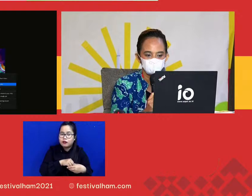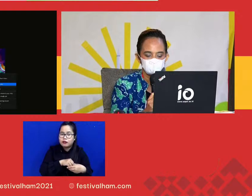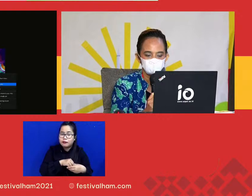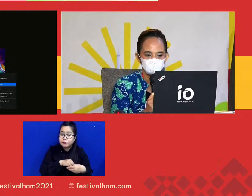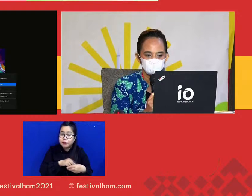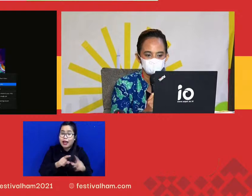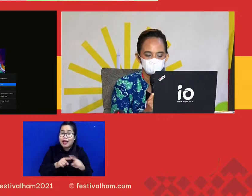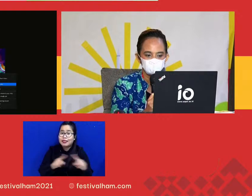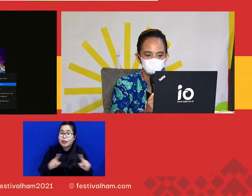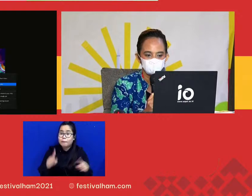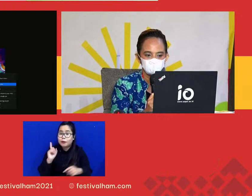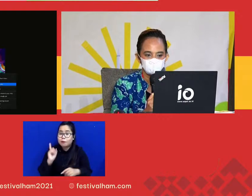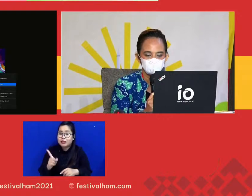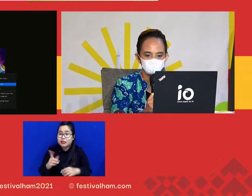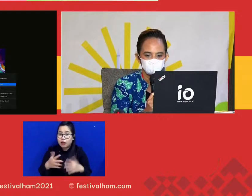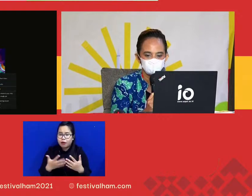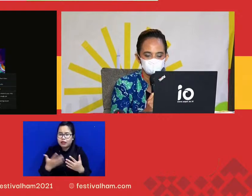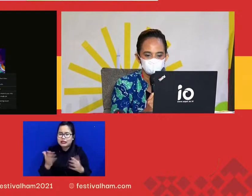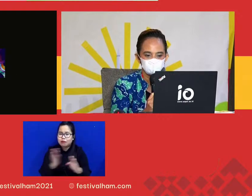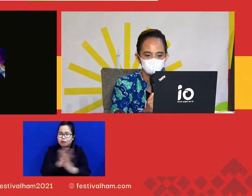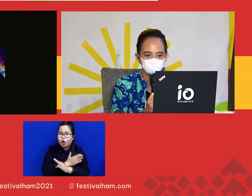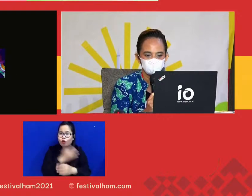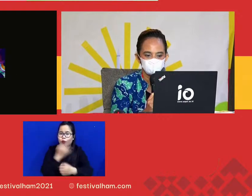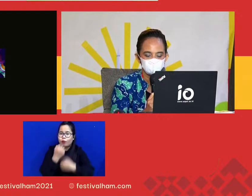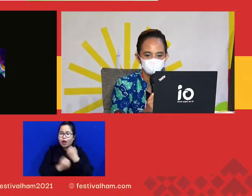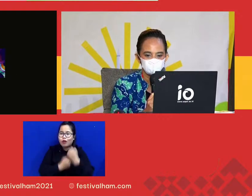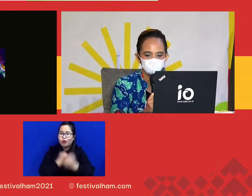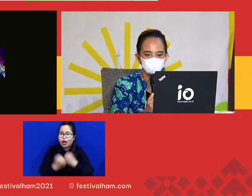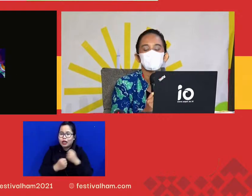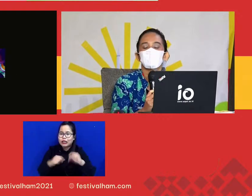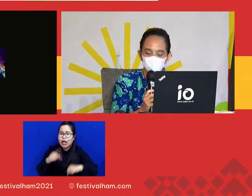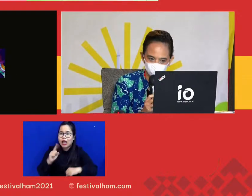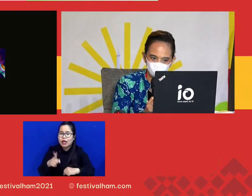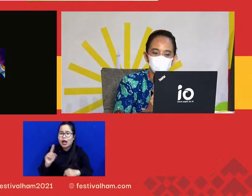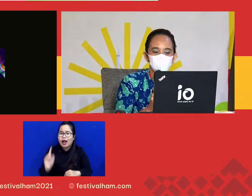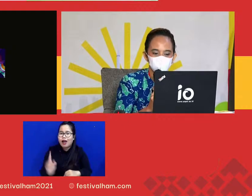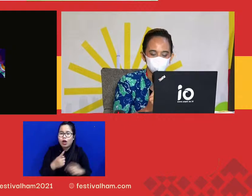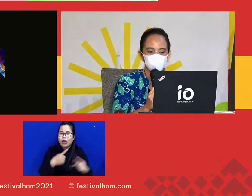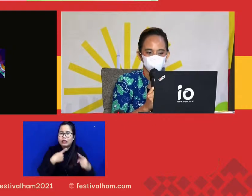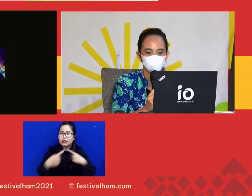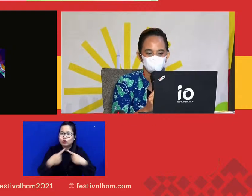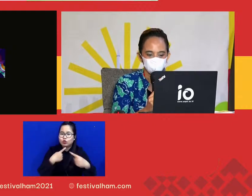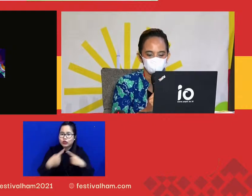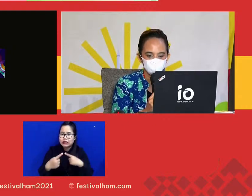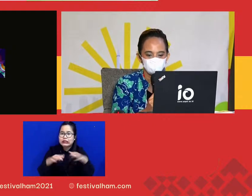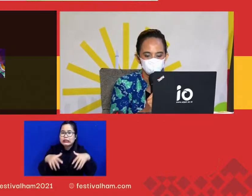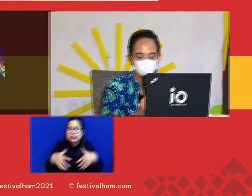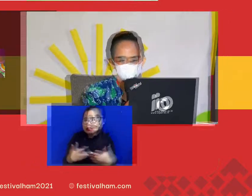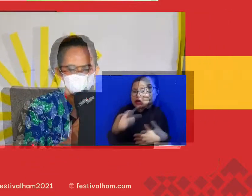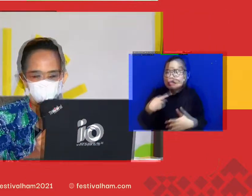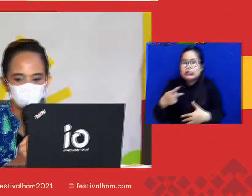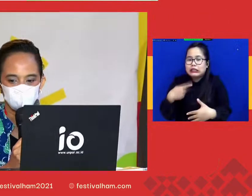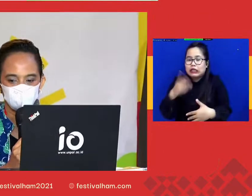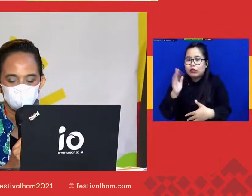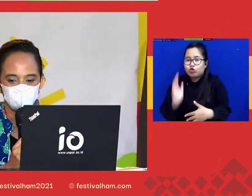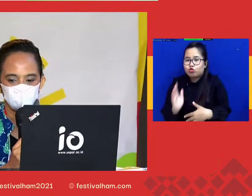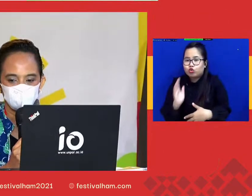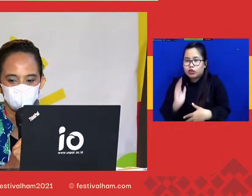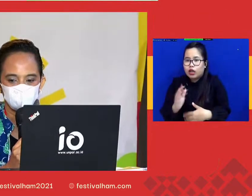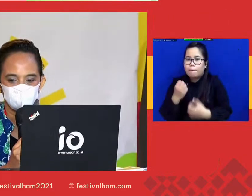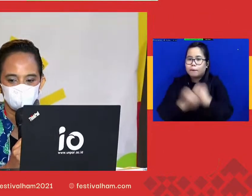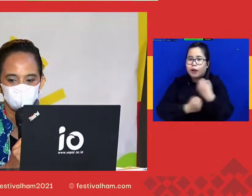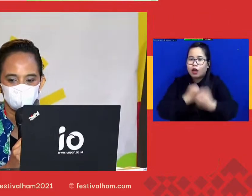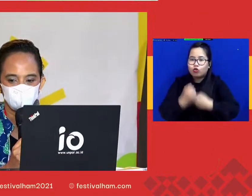Tapi pasti sebelum melakukan ini kan ada awalan gitu ya diskusi sehingga ketika kita sudah